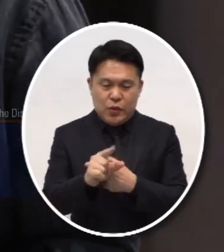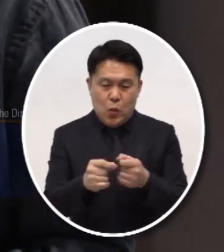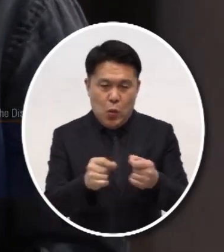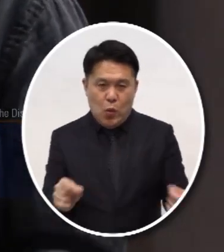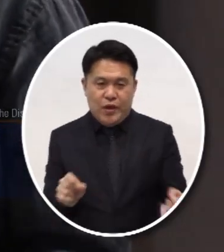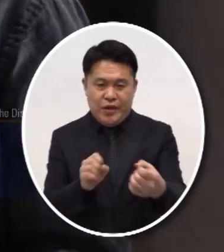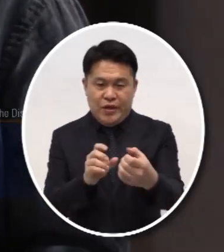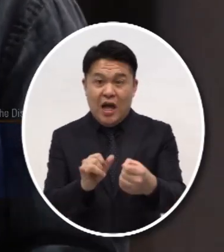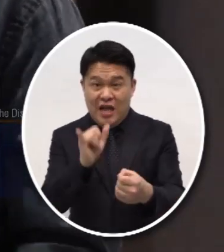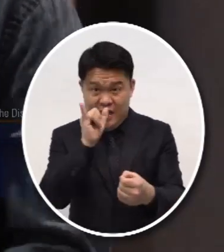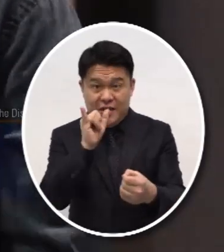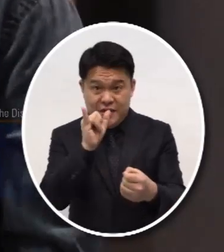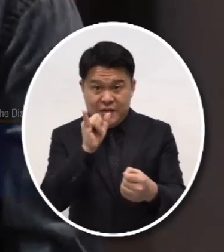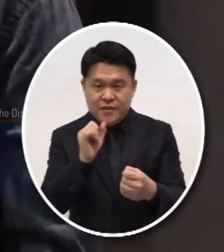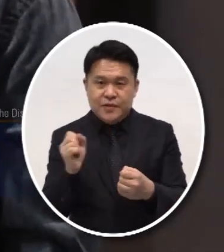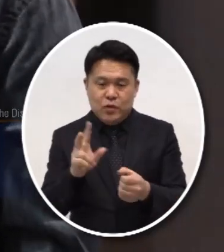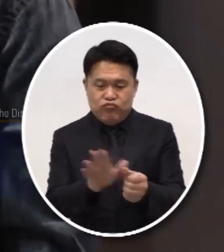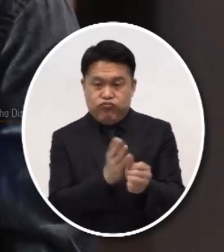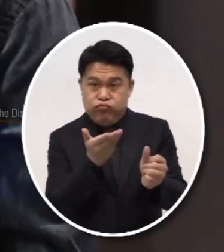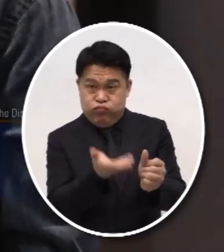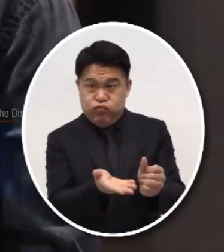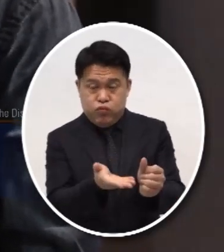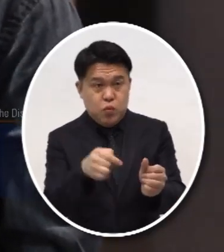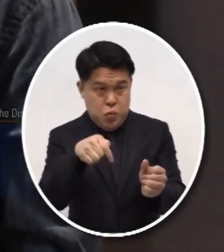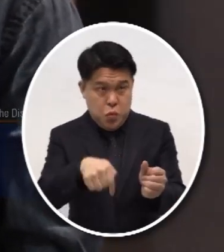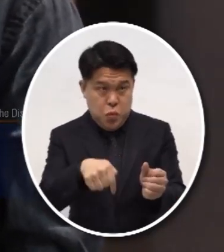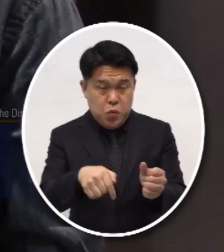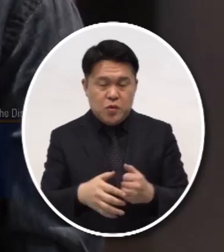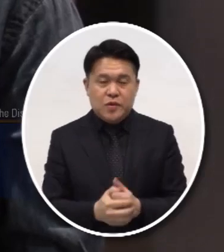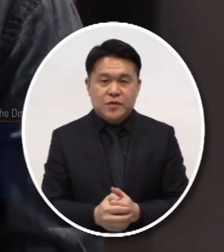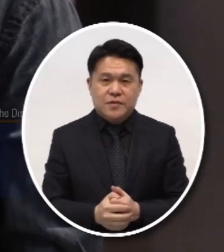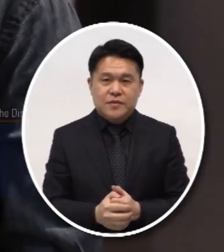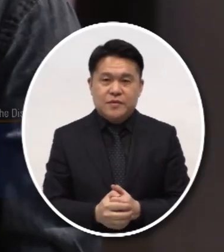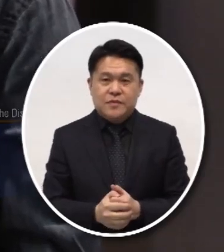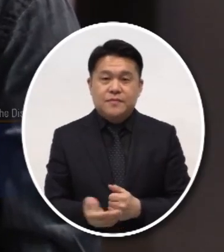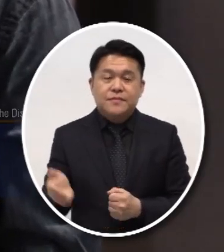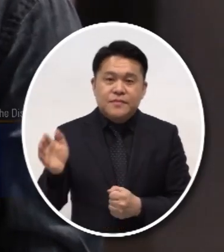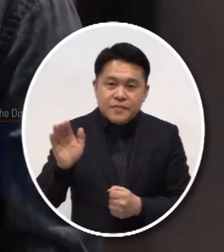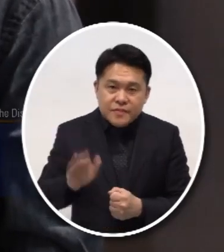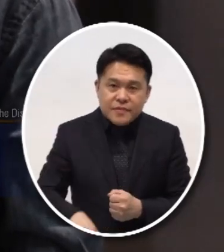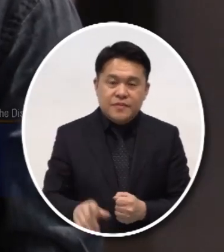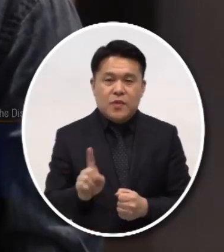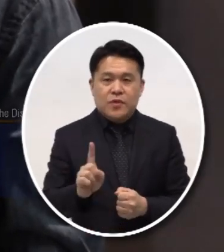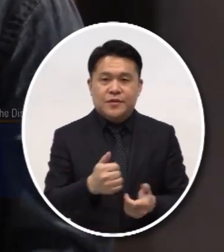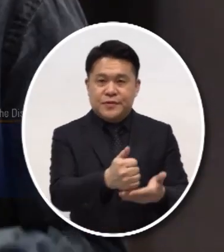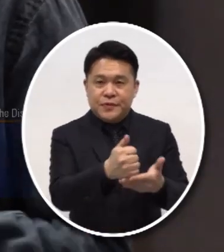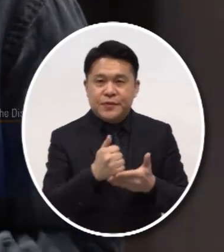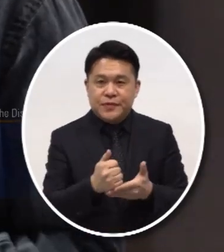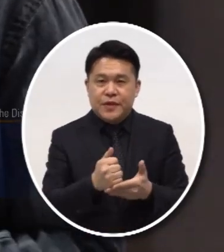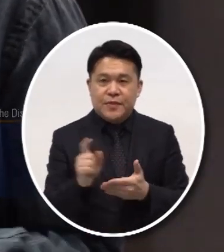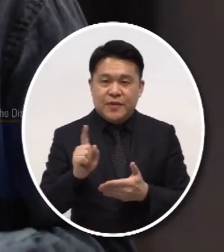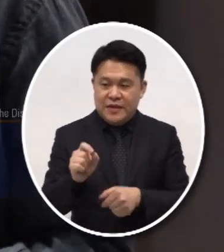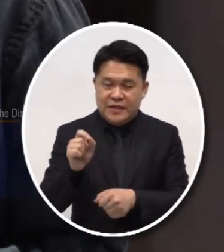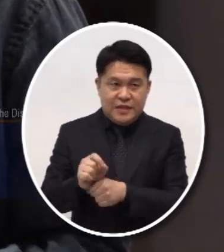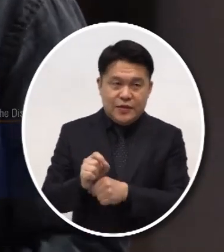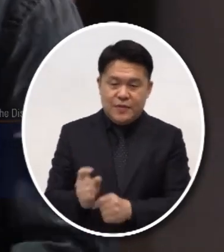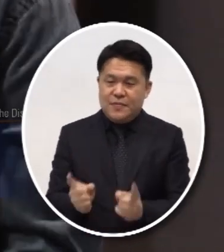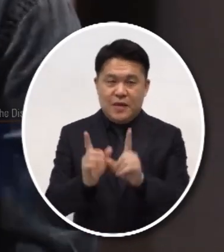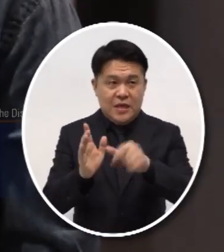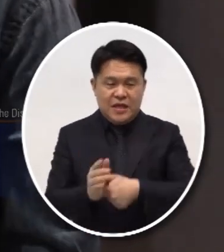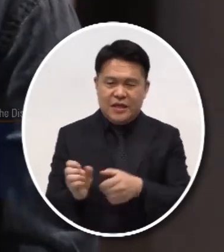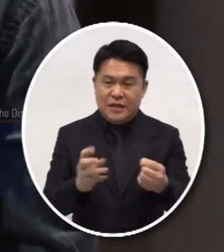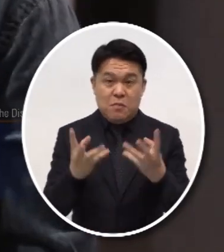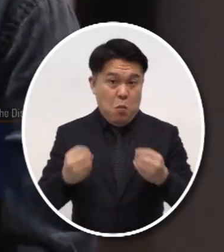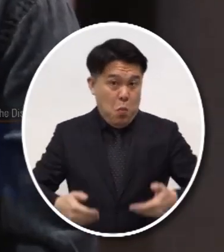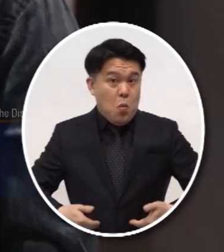오랜 시간 응대를 하면서 서비스를 해드리는 매장 중에 한 곳인데 그러려면 고객들이 파트너와 되게 많은 대화를